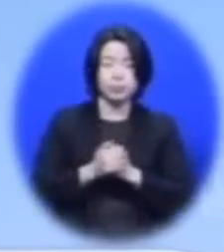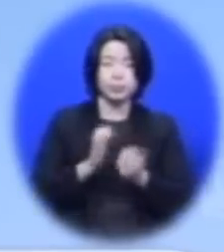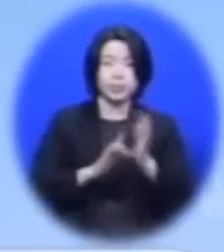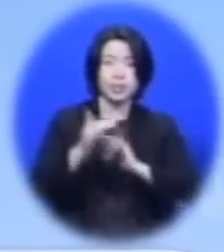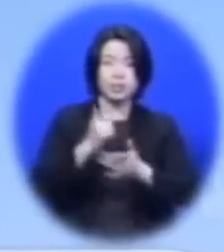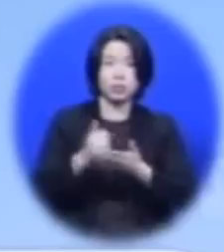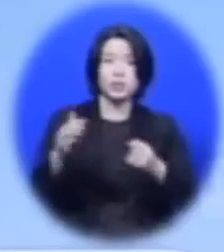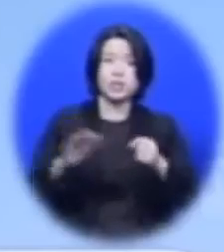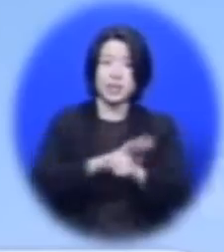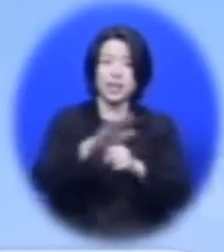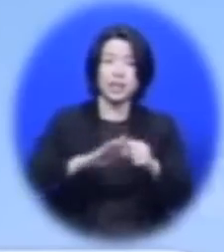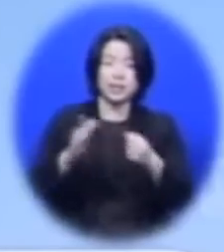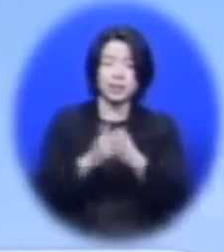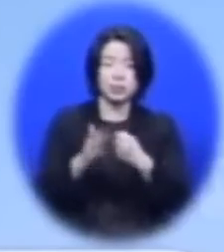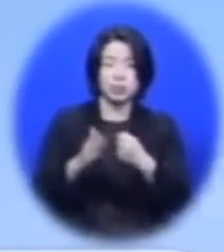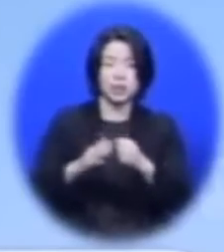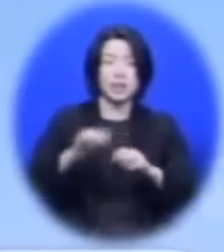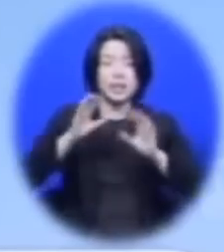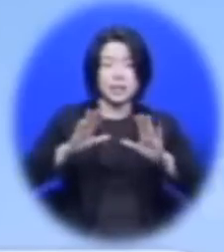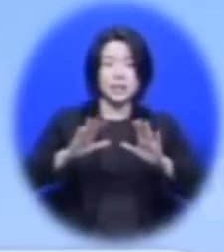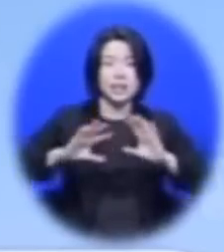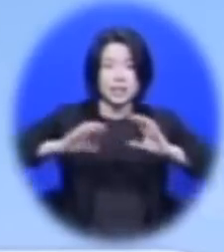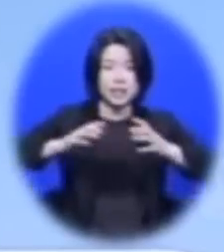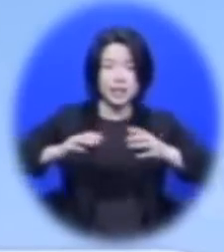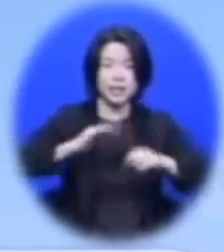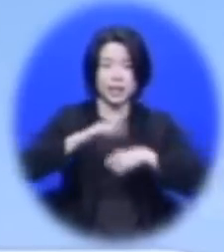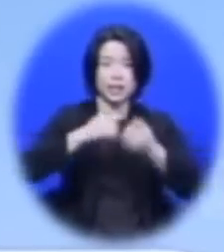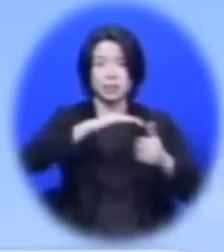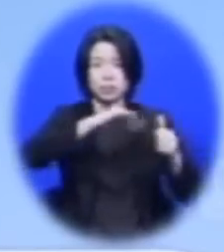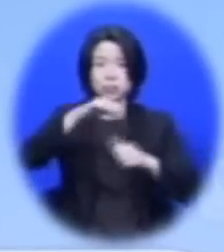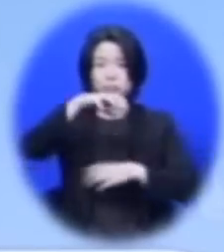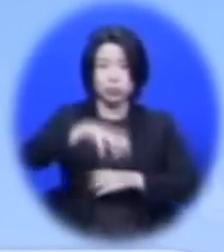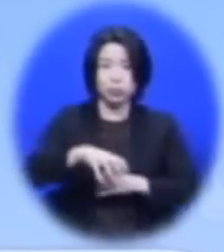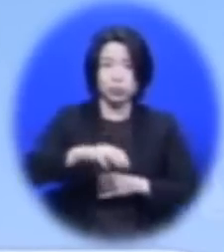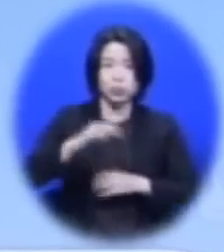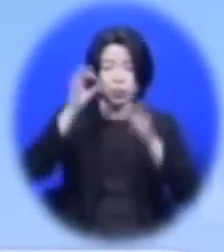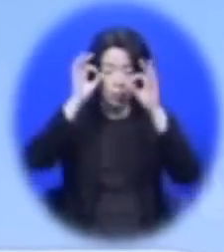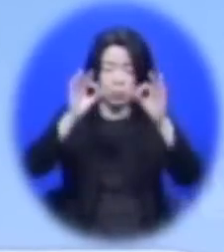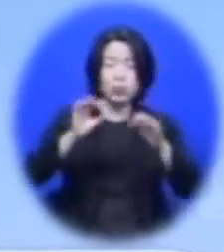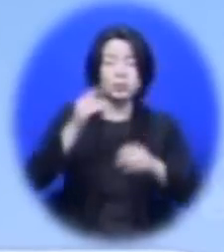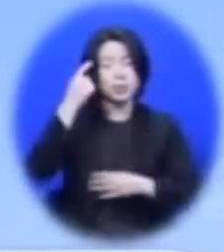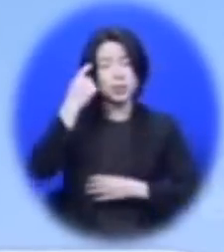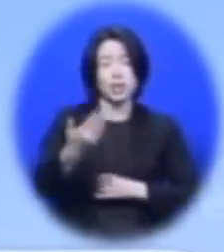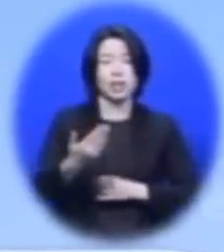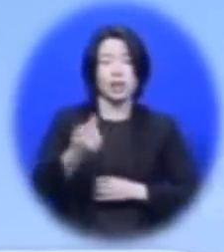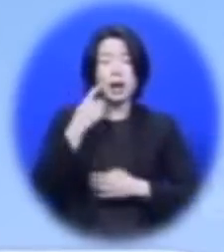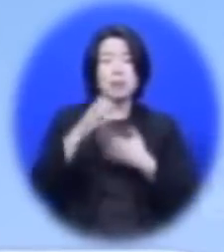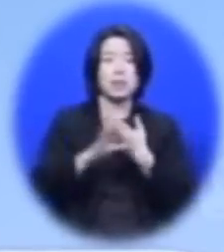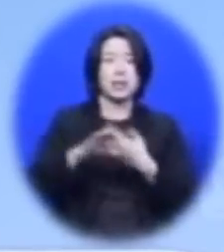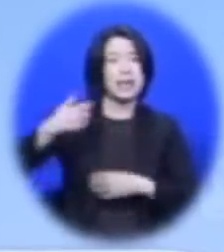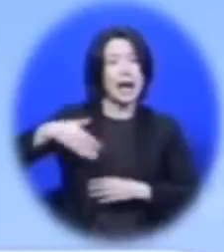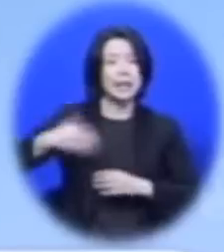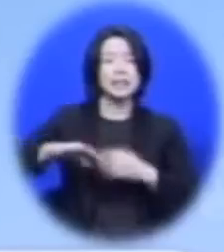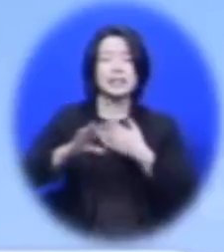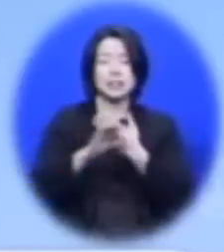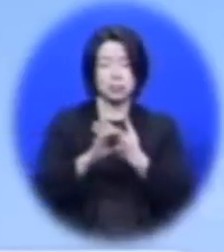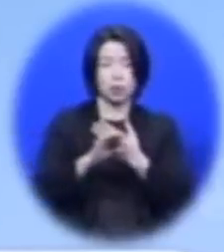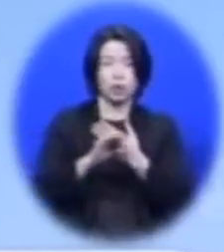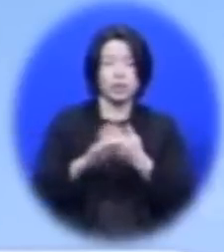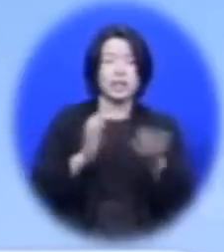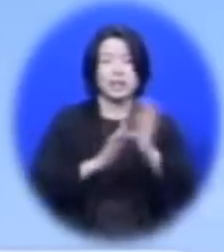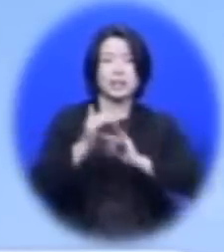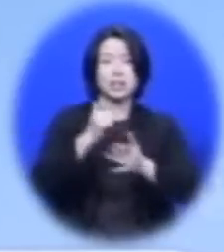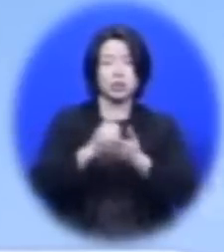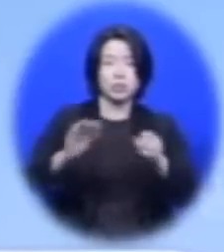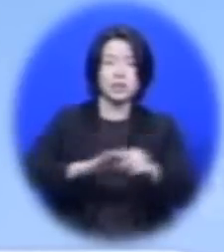예수님을 사랑하니까 이제는 세상이 사명지로 보입니까? 만약에 그렇지 않다면